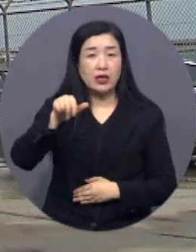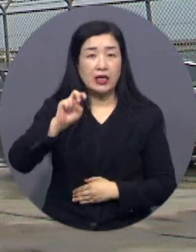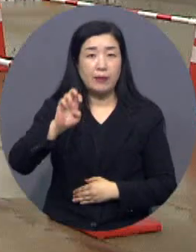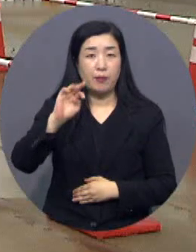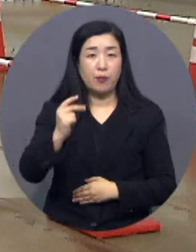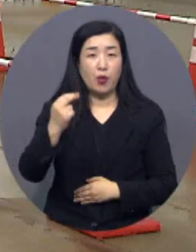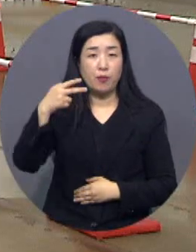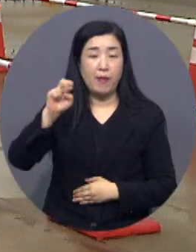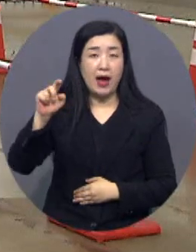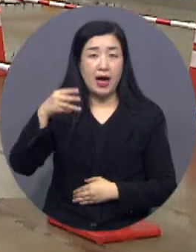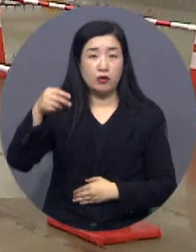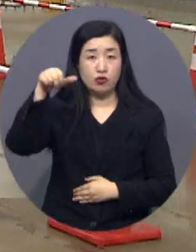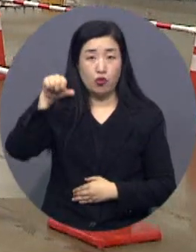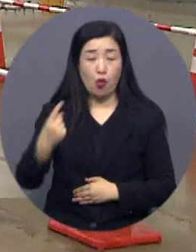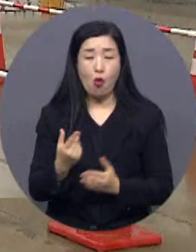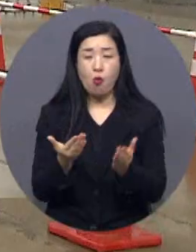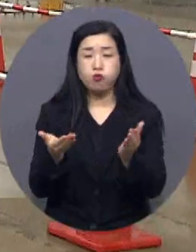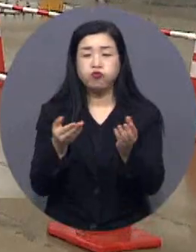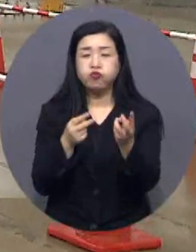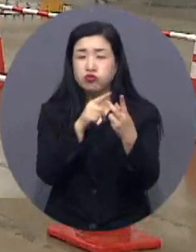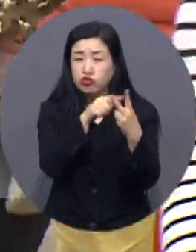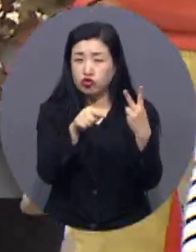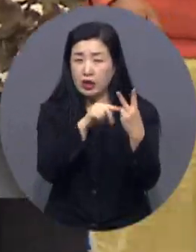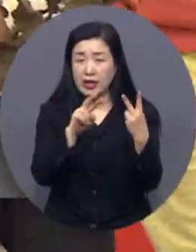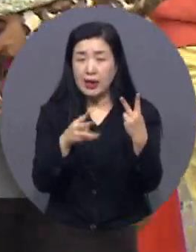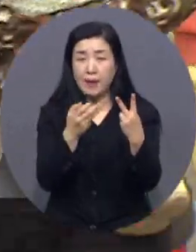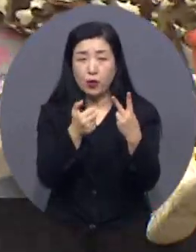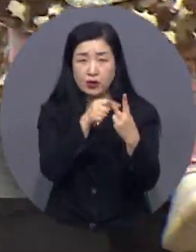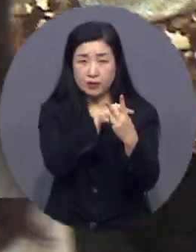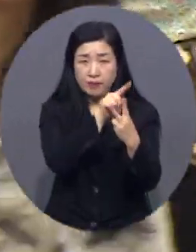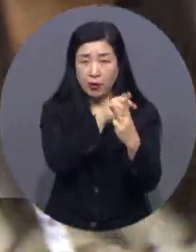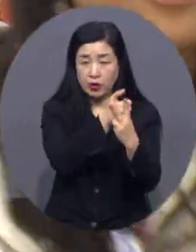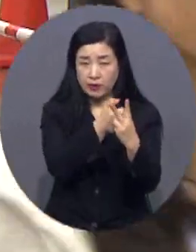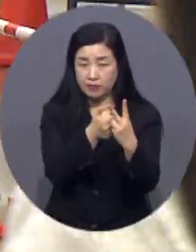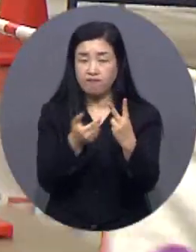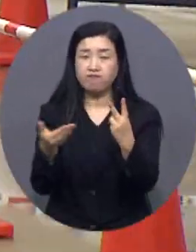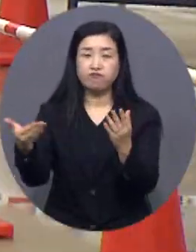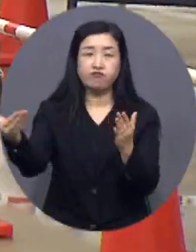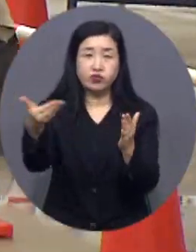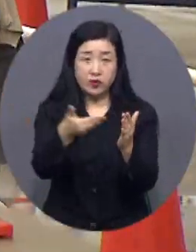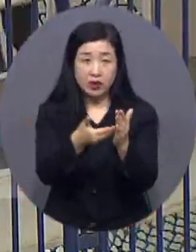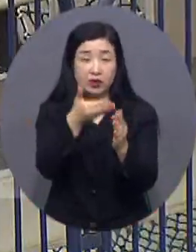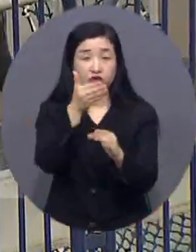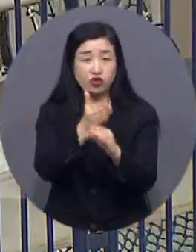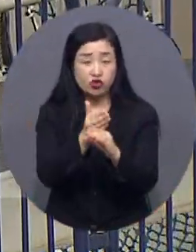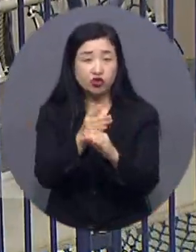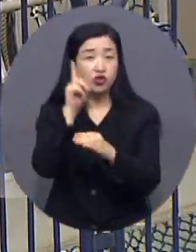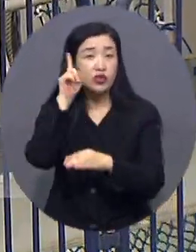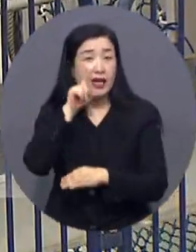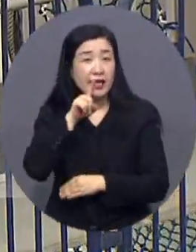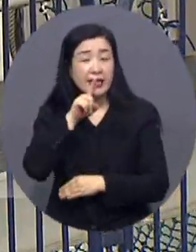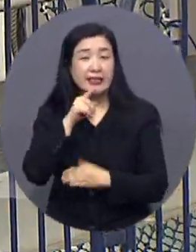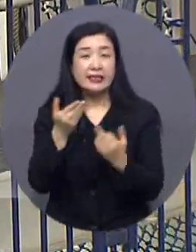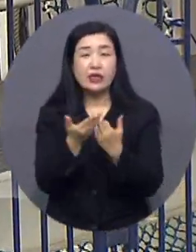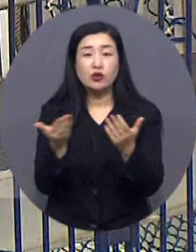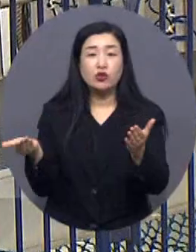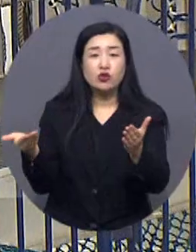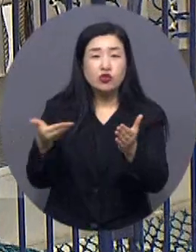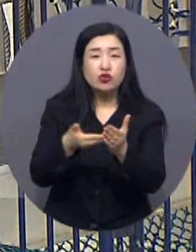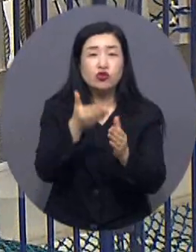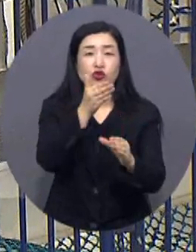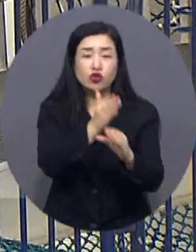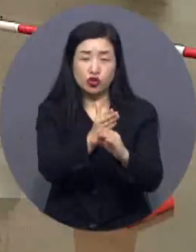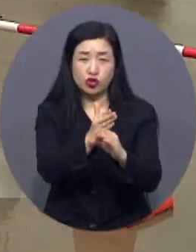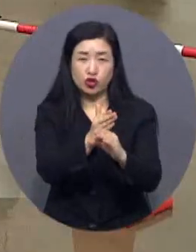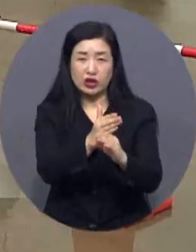마루호가 각각 관광객 200명과 350명을 태우고 제주항에 입항한 데 이어 내일은 제주에 입항한 크루즈선